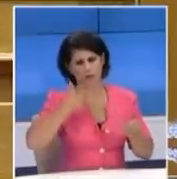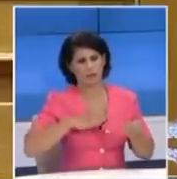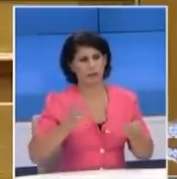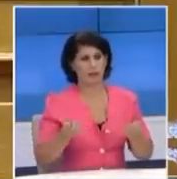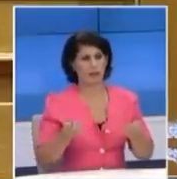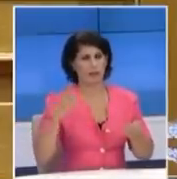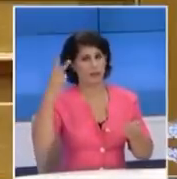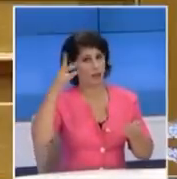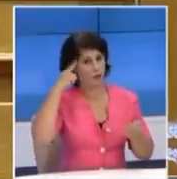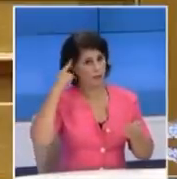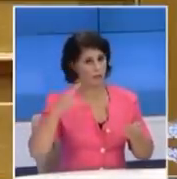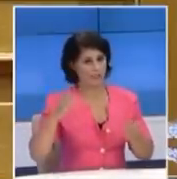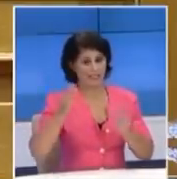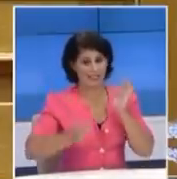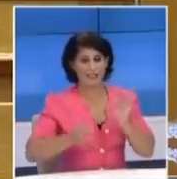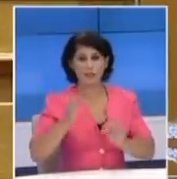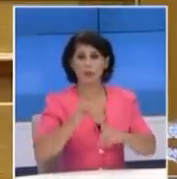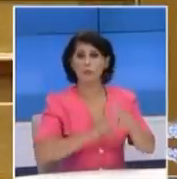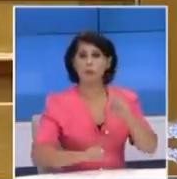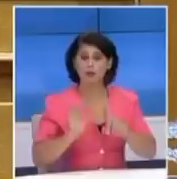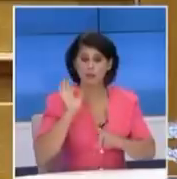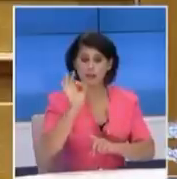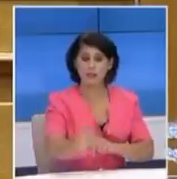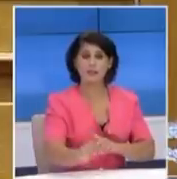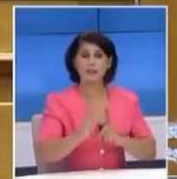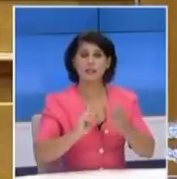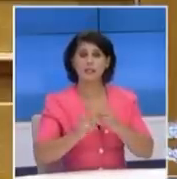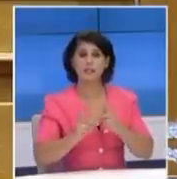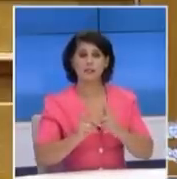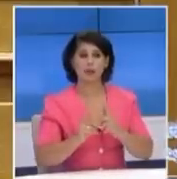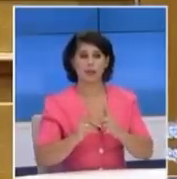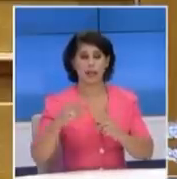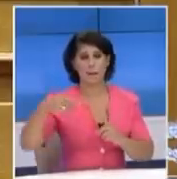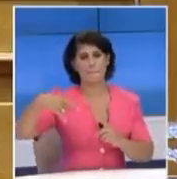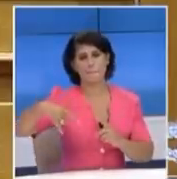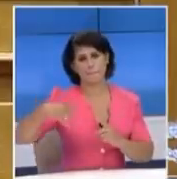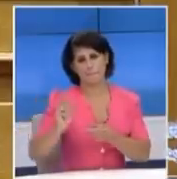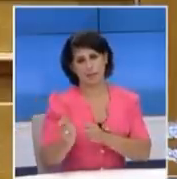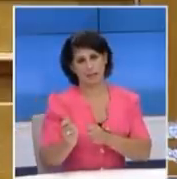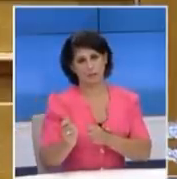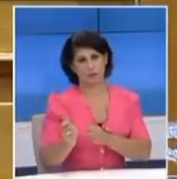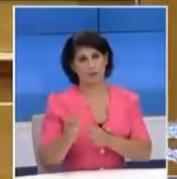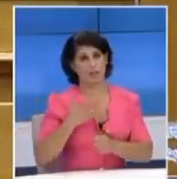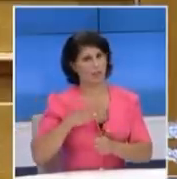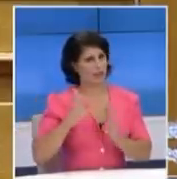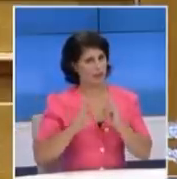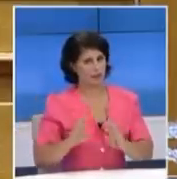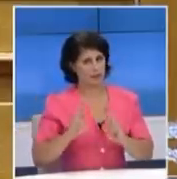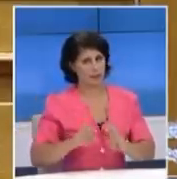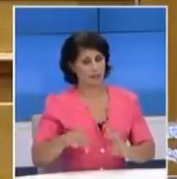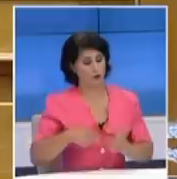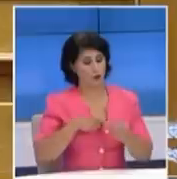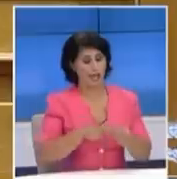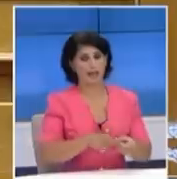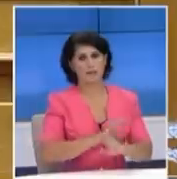Α, δική του άποψη είναι αυτή. Να συζητήσουμε ποιος μας οδήγησε στη συμφωνία των Πρεσπών, ο κ. Κοτζιάς και οι υπόλοιποι. Δεν φέρετε την Εξεταστική. Αυτό είναι το